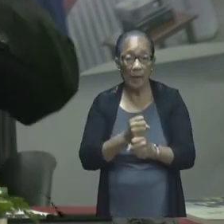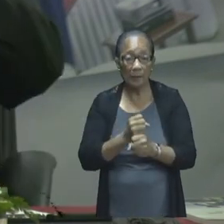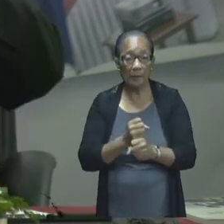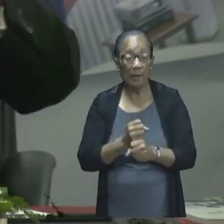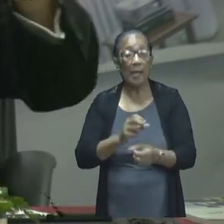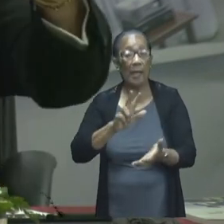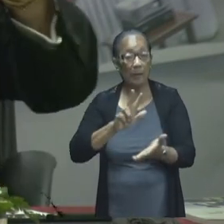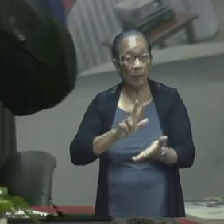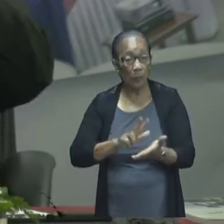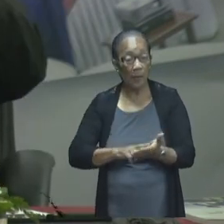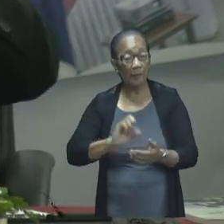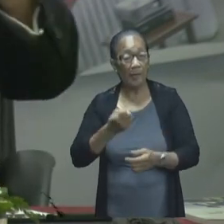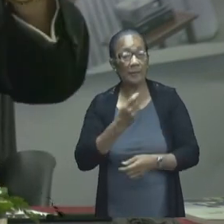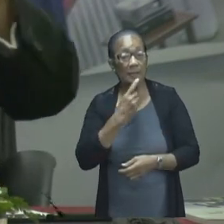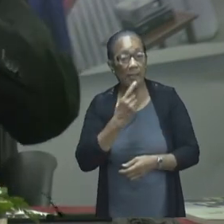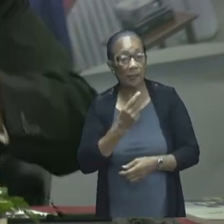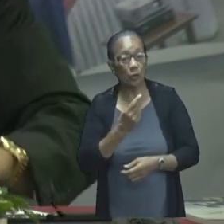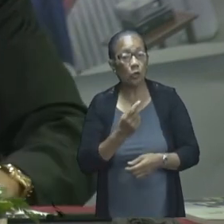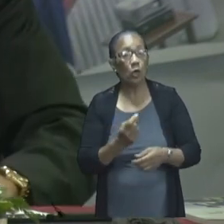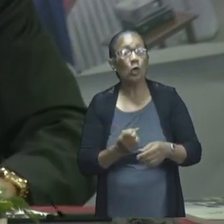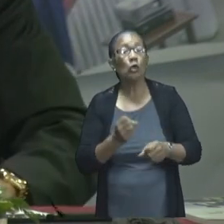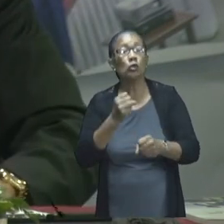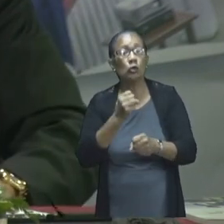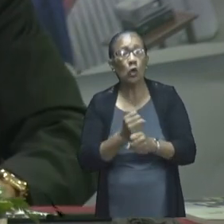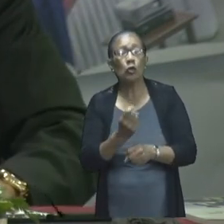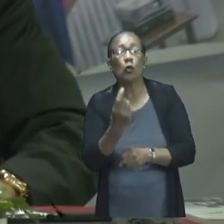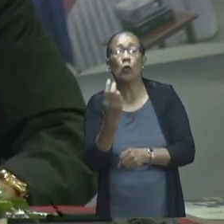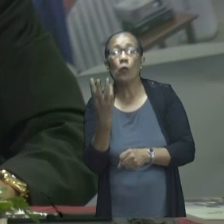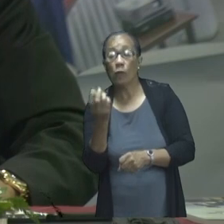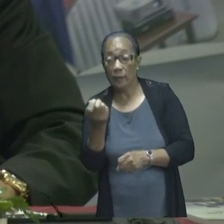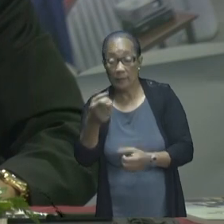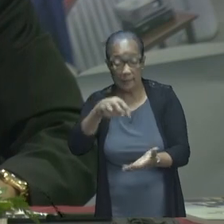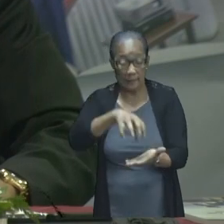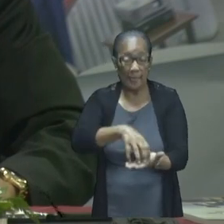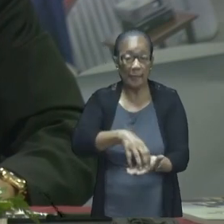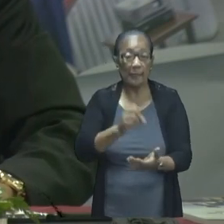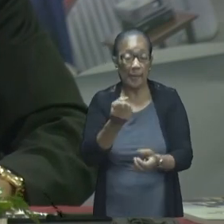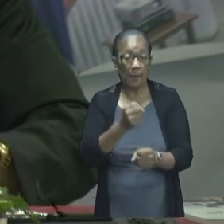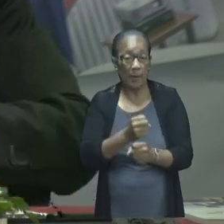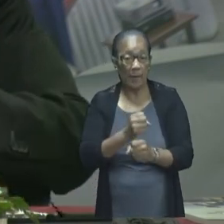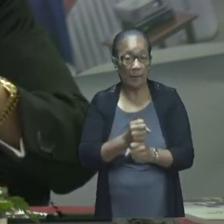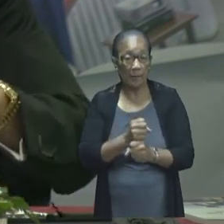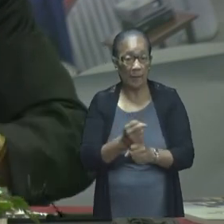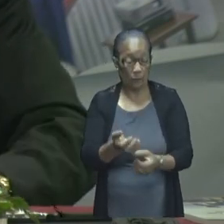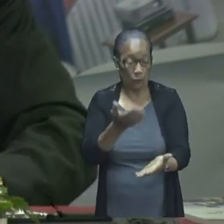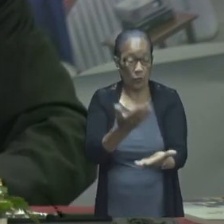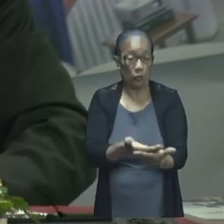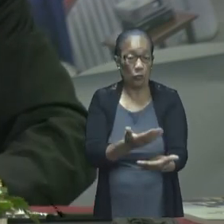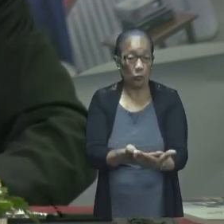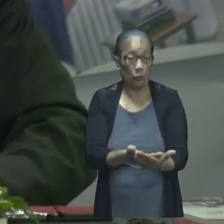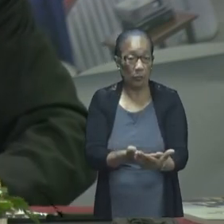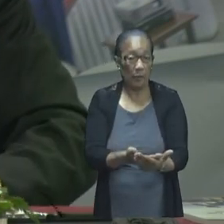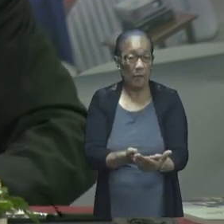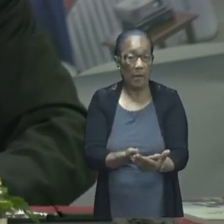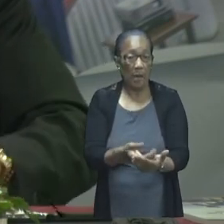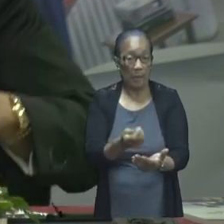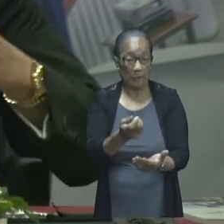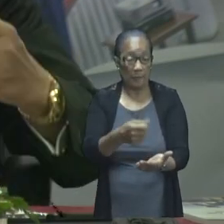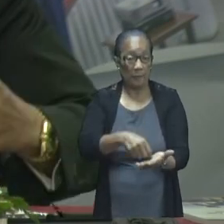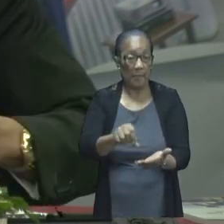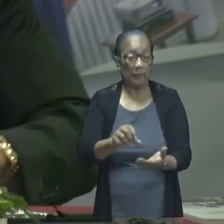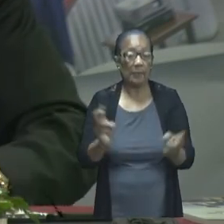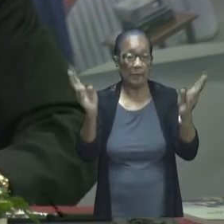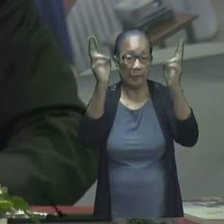namelijk dat u welk bedrag die account gebruik kan worden zodat voldaan wordt aan de due diligence en compliance waar eisen nieuwe ben